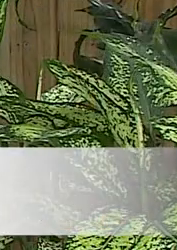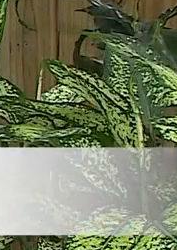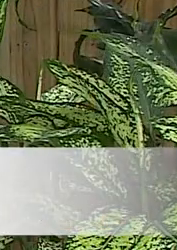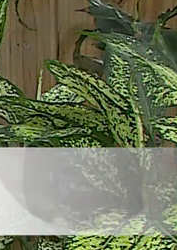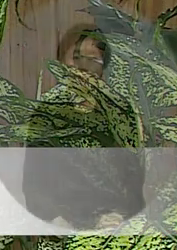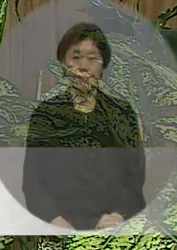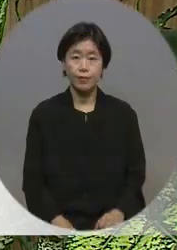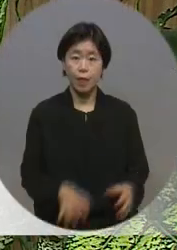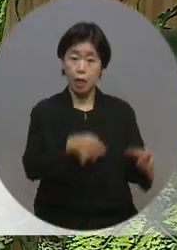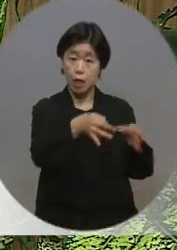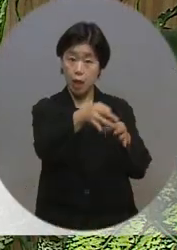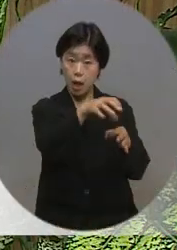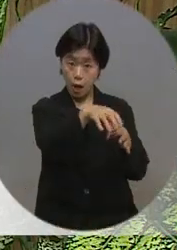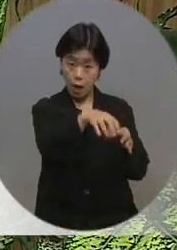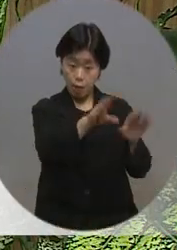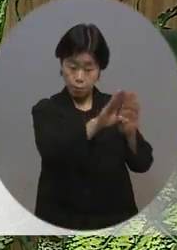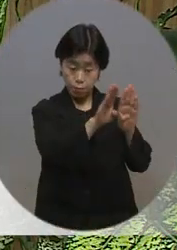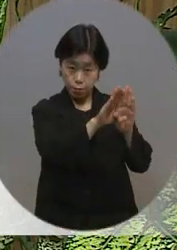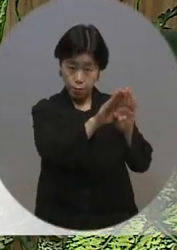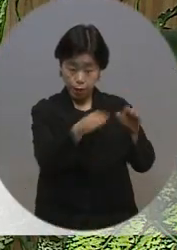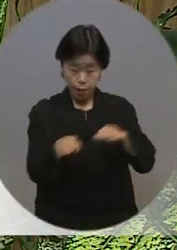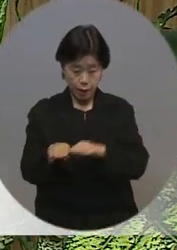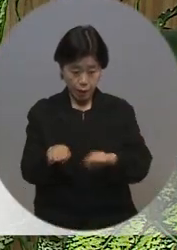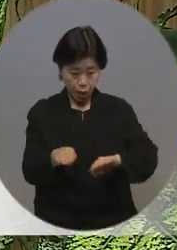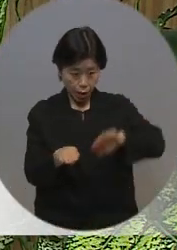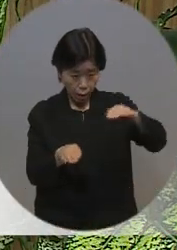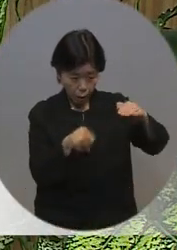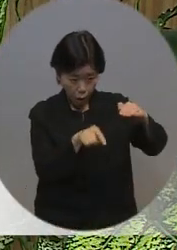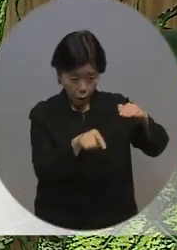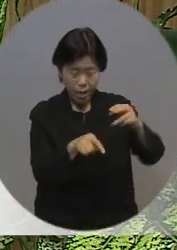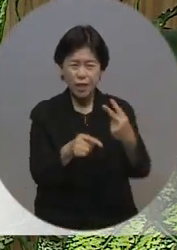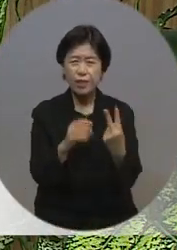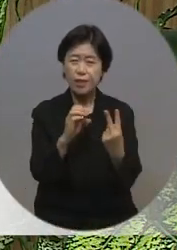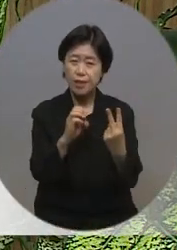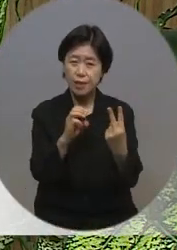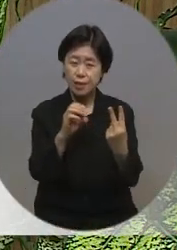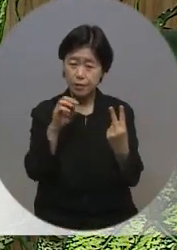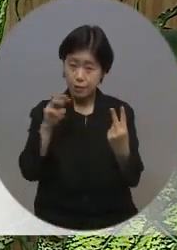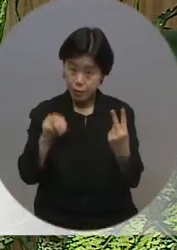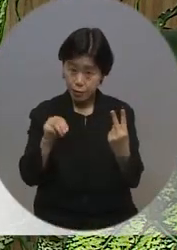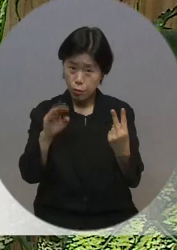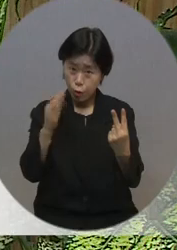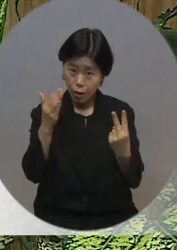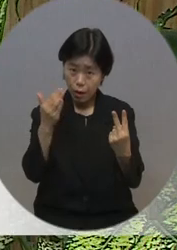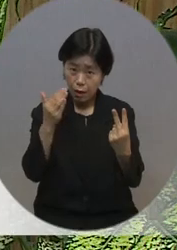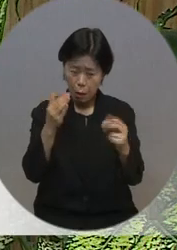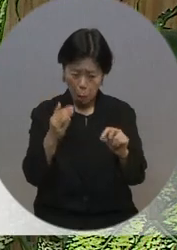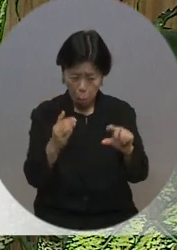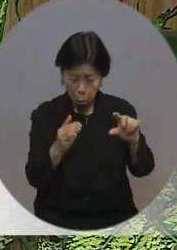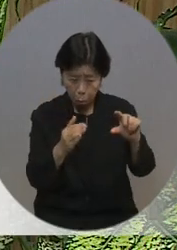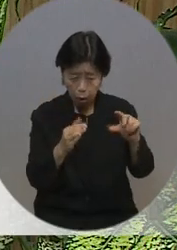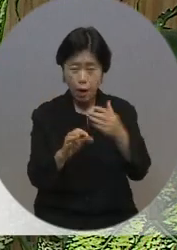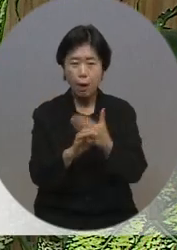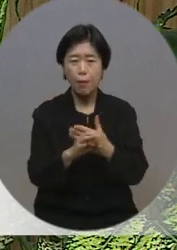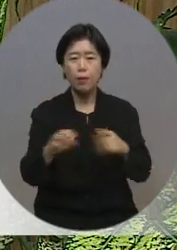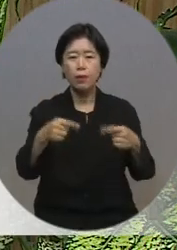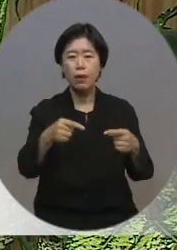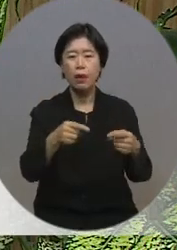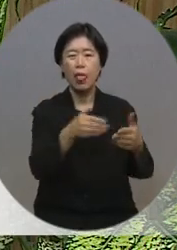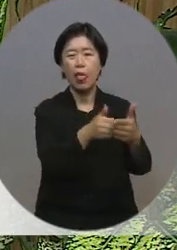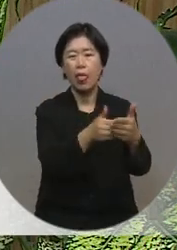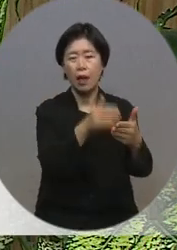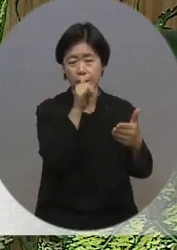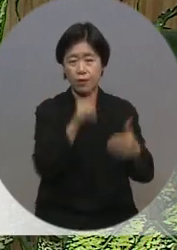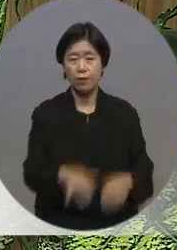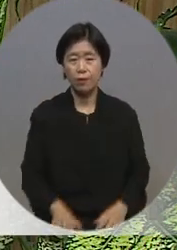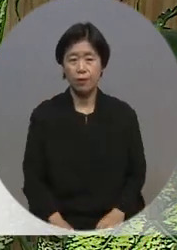매장 앞에 단차가 2cm만 넘어도 우리 휠체어에 이제 장애인 분들께서 들어가시기가 상당히 이제 어렵습니다.